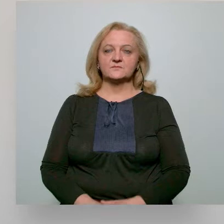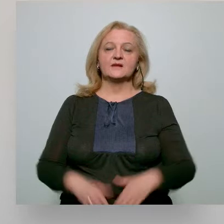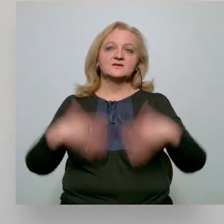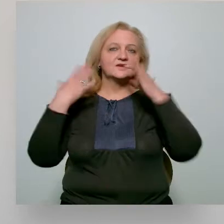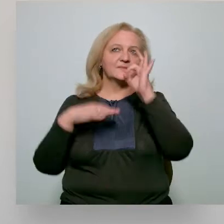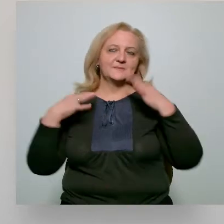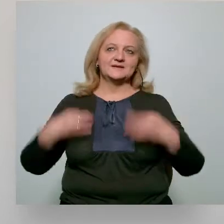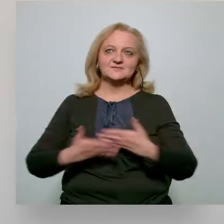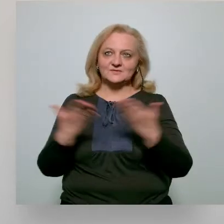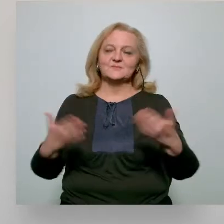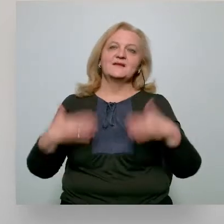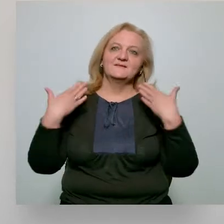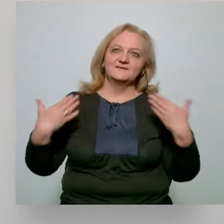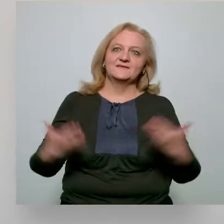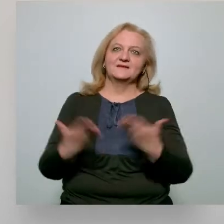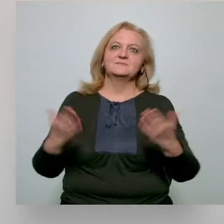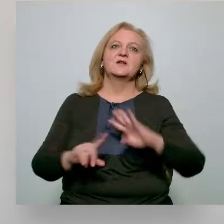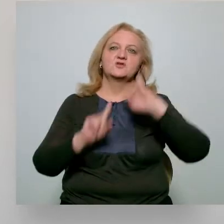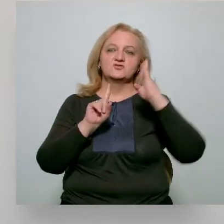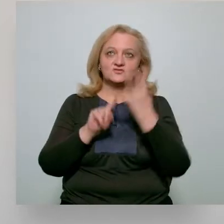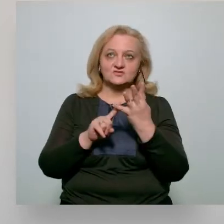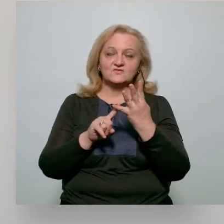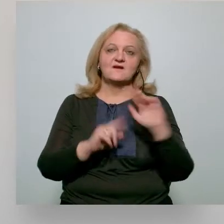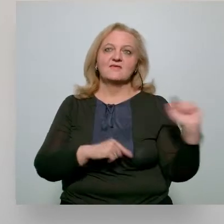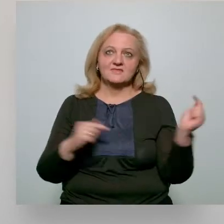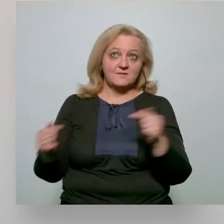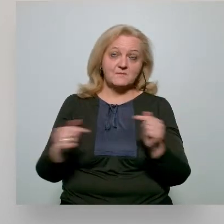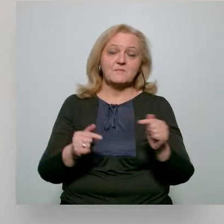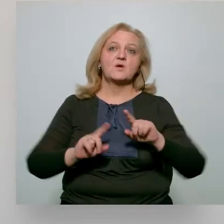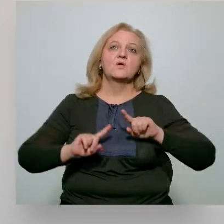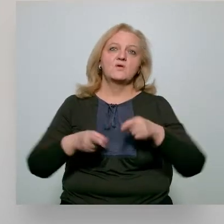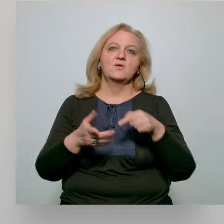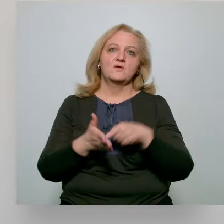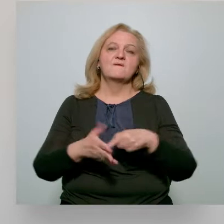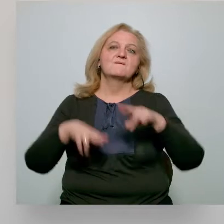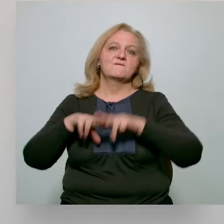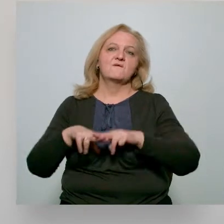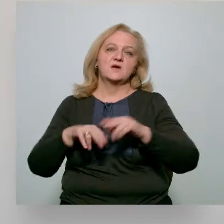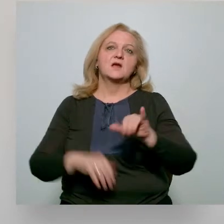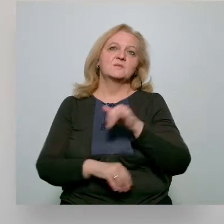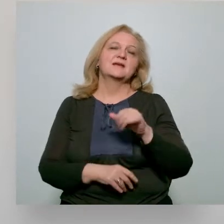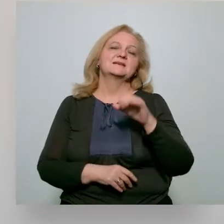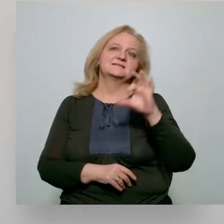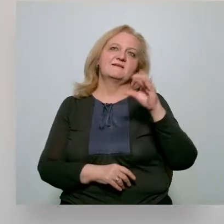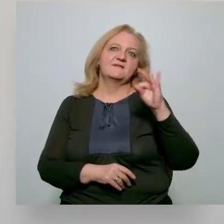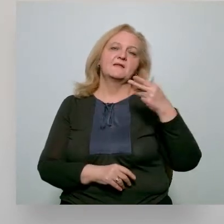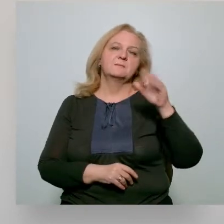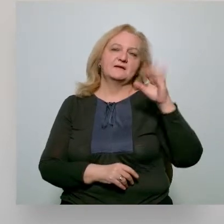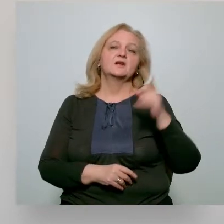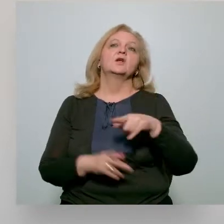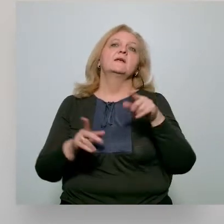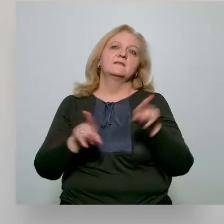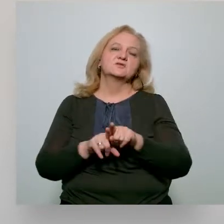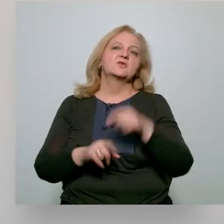Dzień dobry Państwu. Witam na czwartej już debacie organizowanej przez Fundację imienia Stefana Batorego i Tygodnik